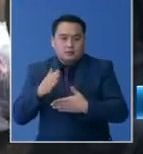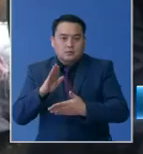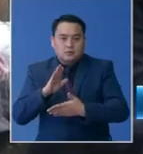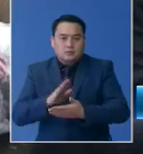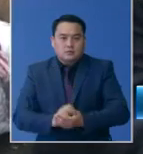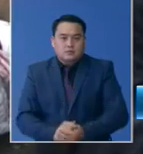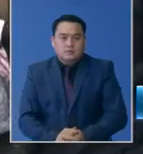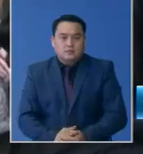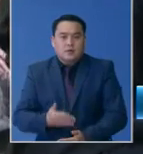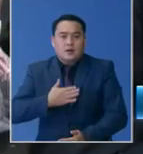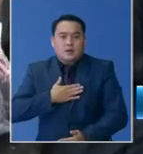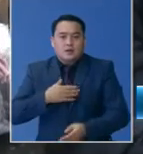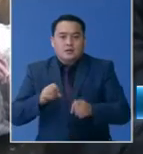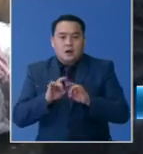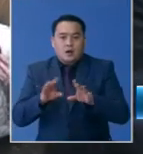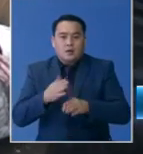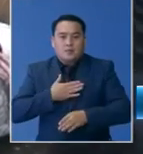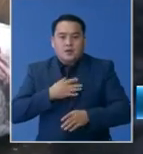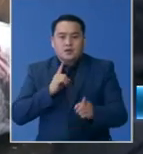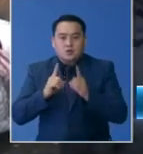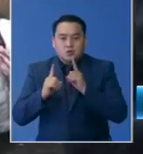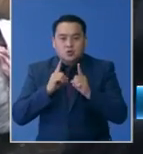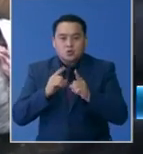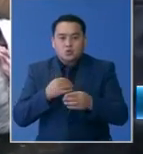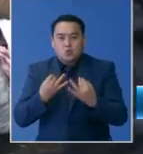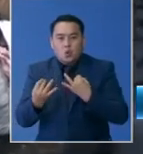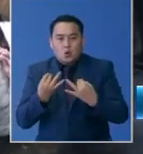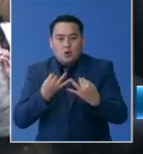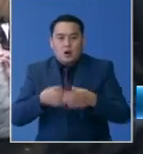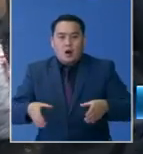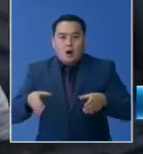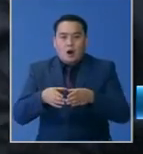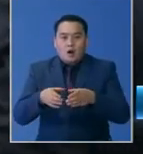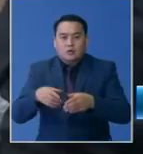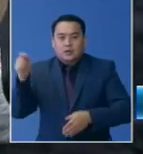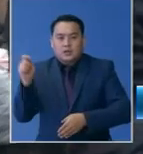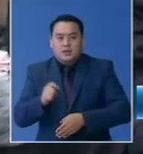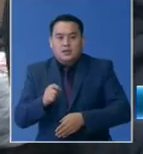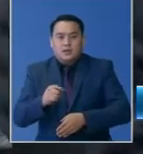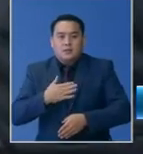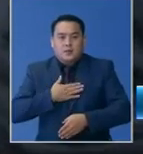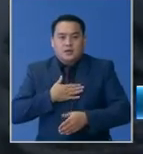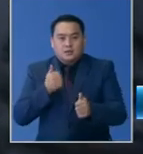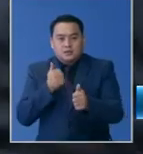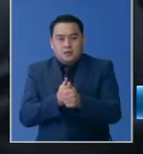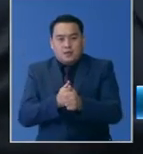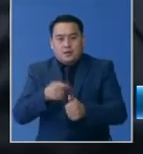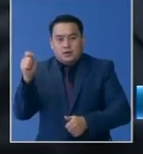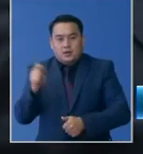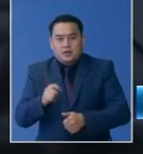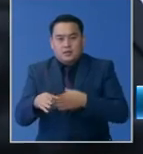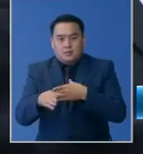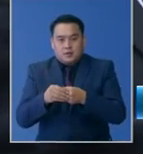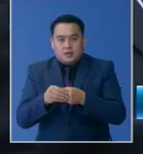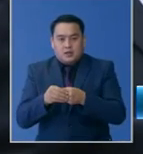керек, предписание берілді, мен сөйлестім лично, міне ауданның командасы мен келдік, міне Замакима района приезжал вместе,